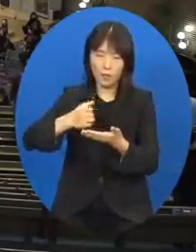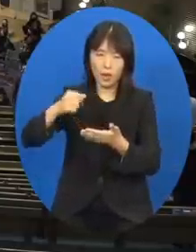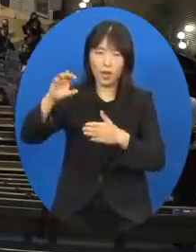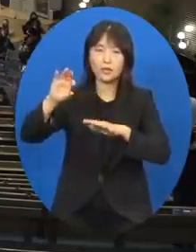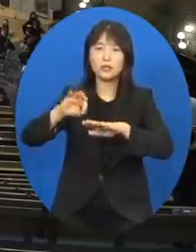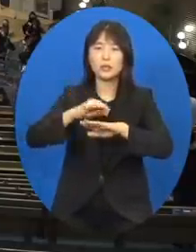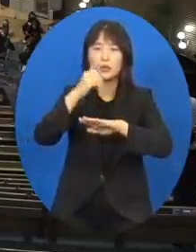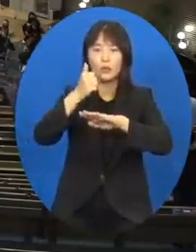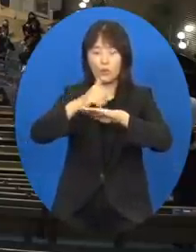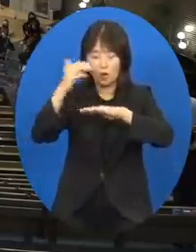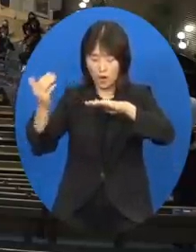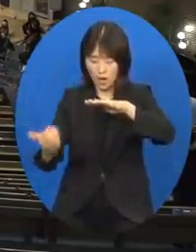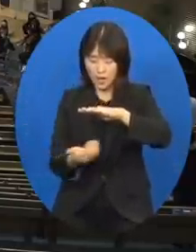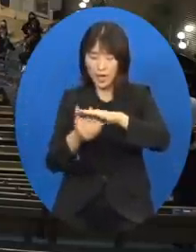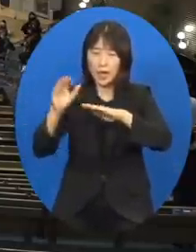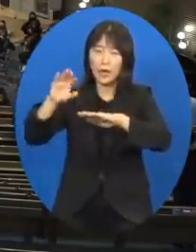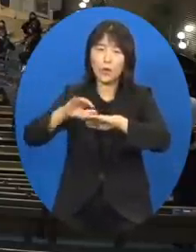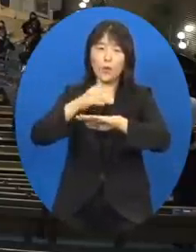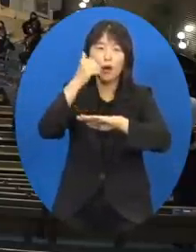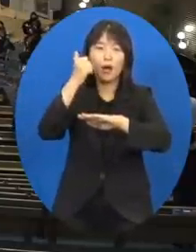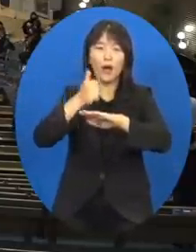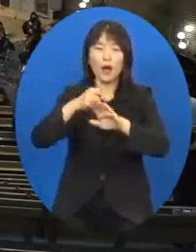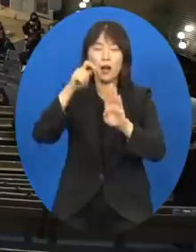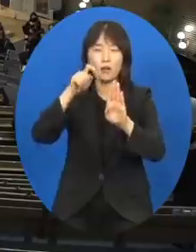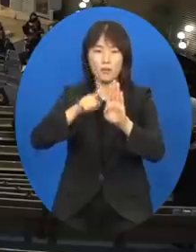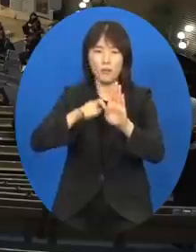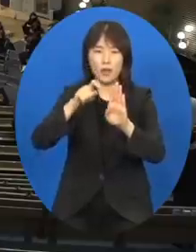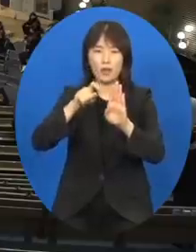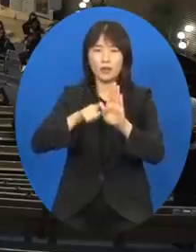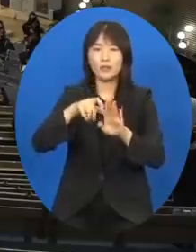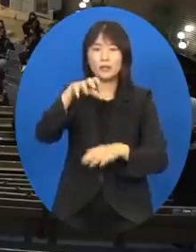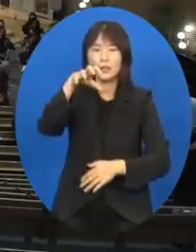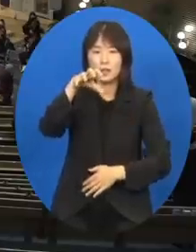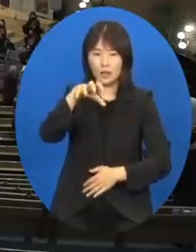영광 받은 왕의 왕